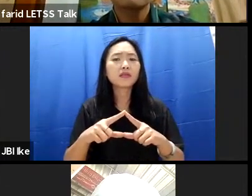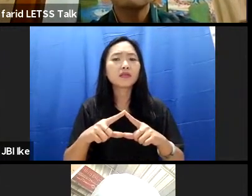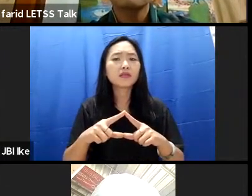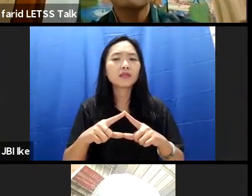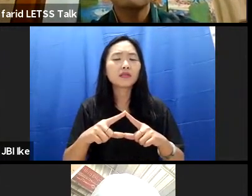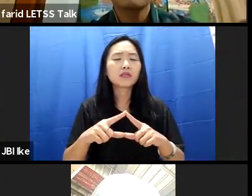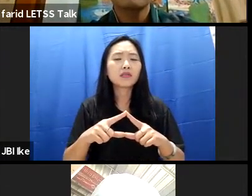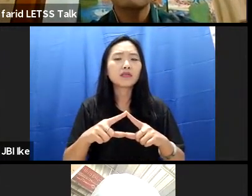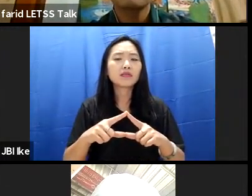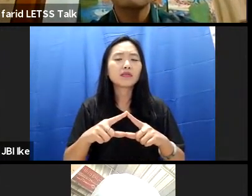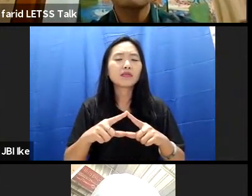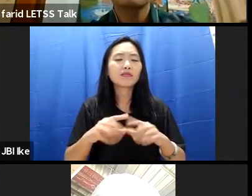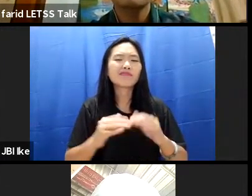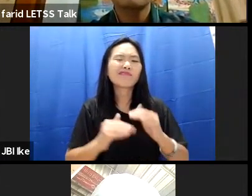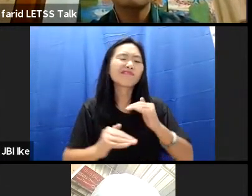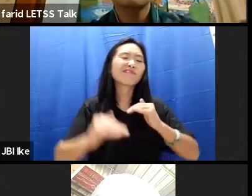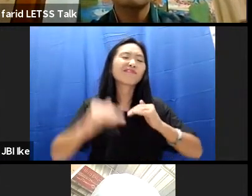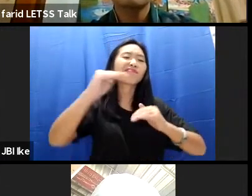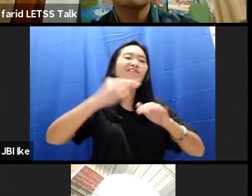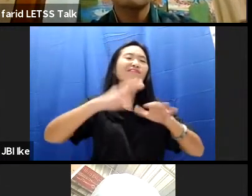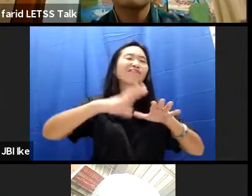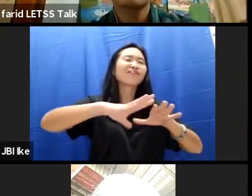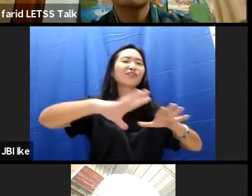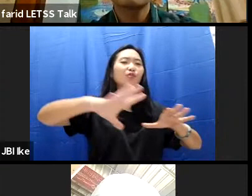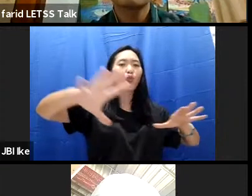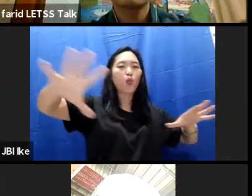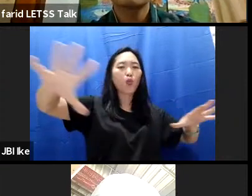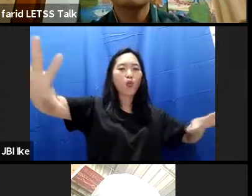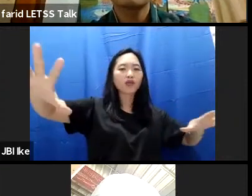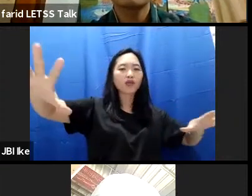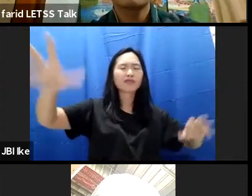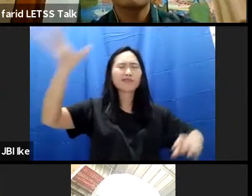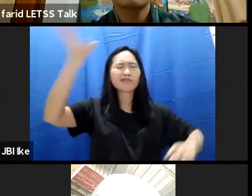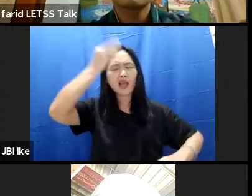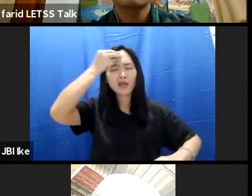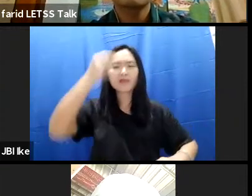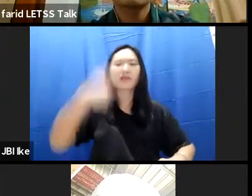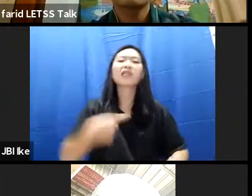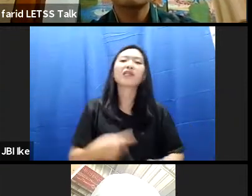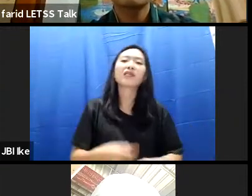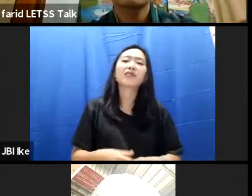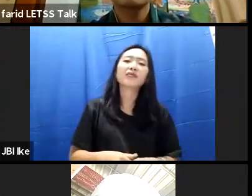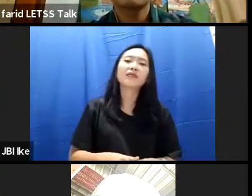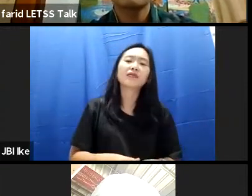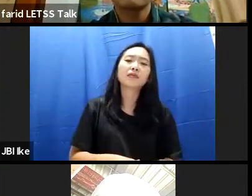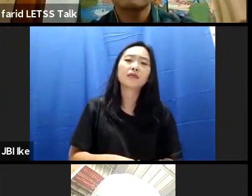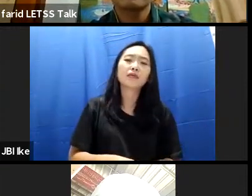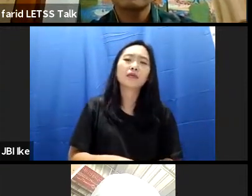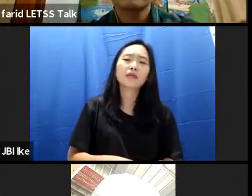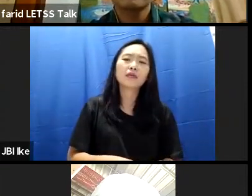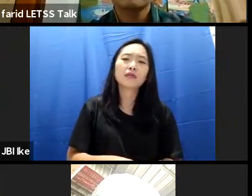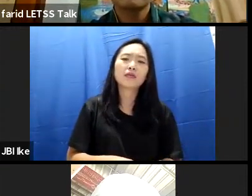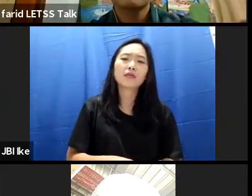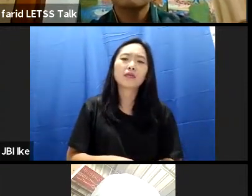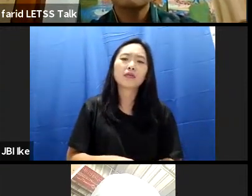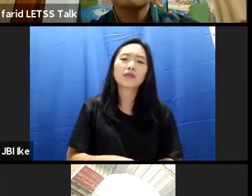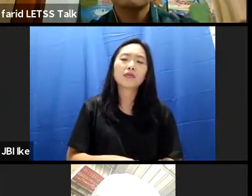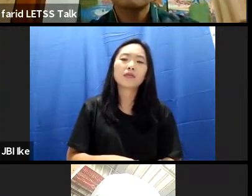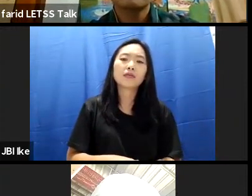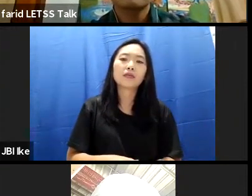ya dipahami gitu. Dan bagi UIN sendiri kan, kalau saya melihat, kita lihatnya dari aspek institusi ya kan,